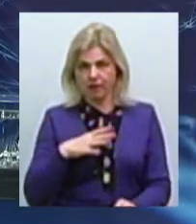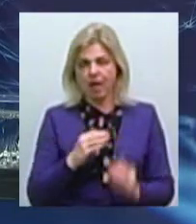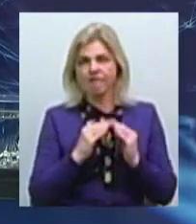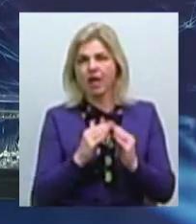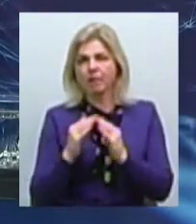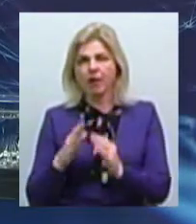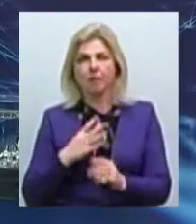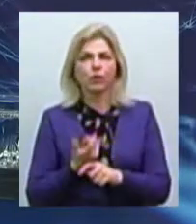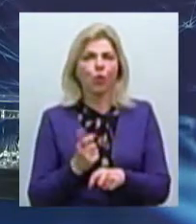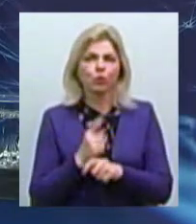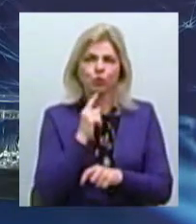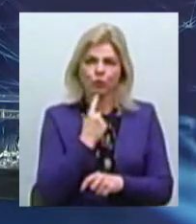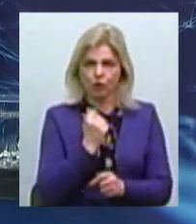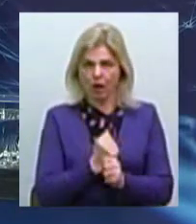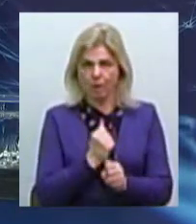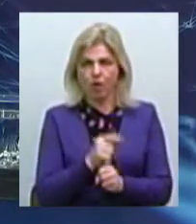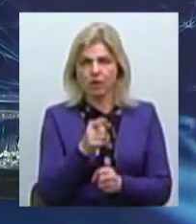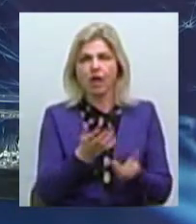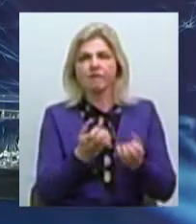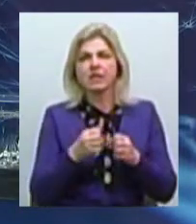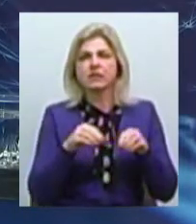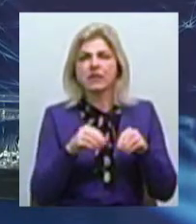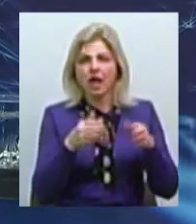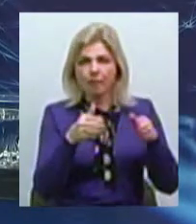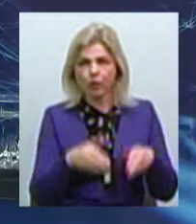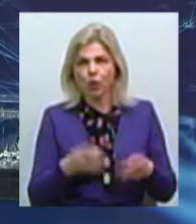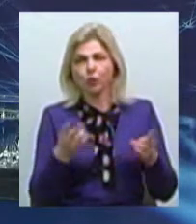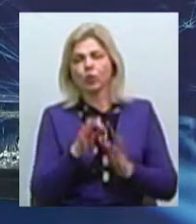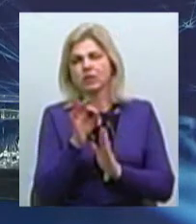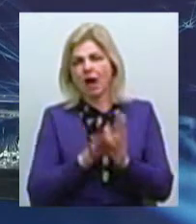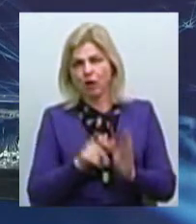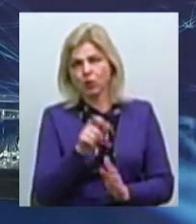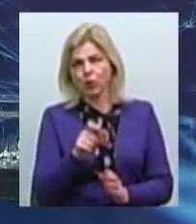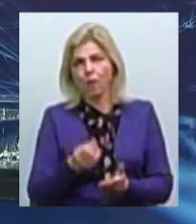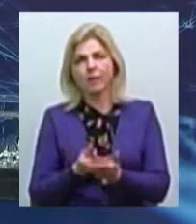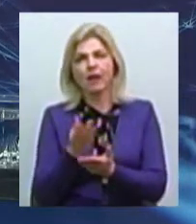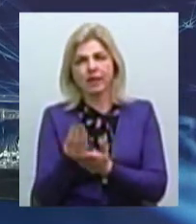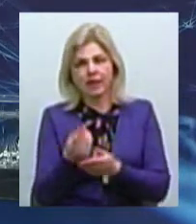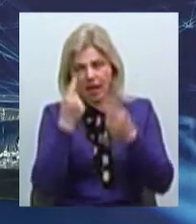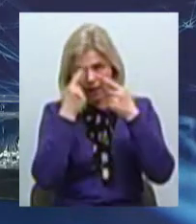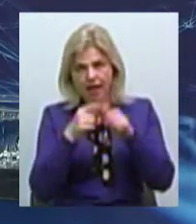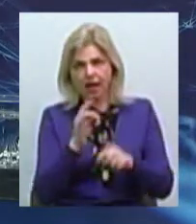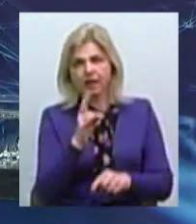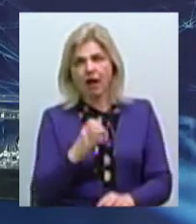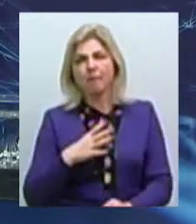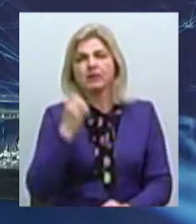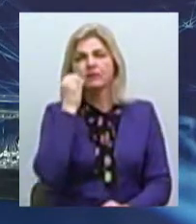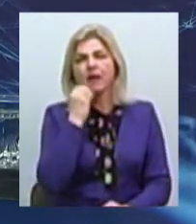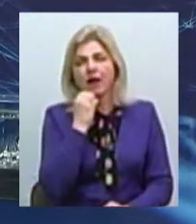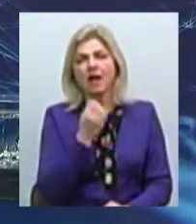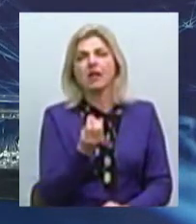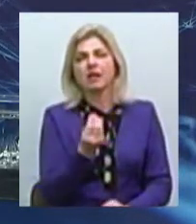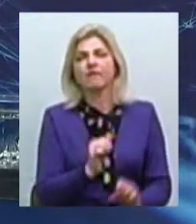работать ты брал землю нужно было сразу людям платить техника была старая средства